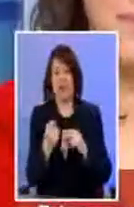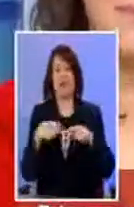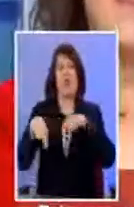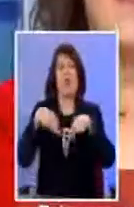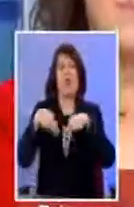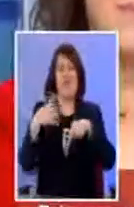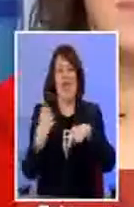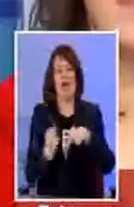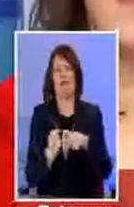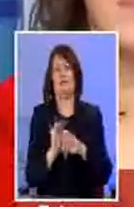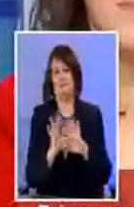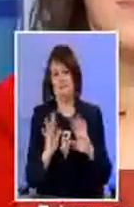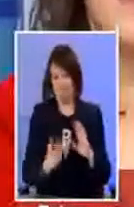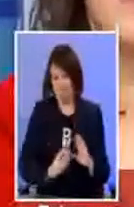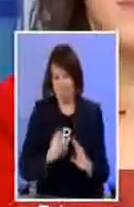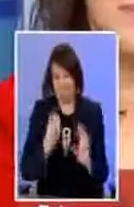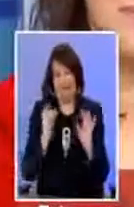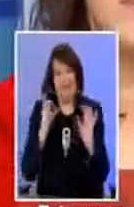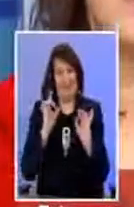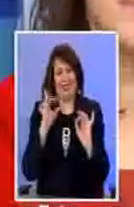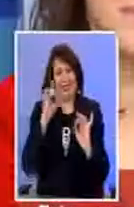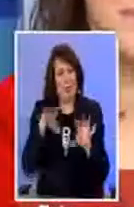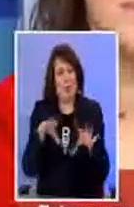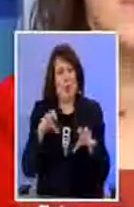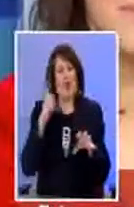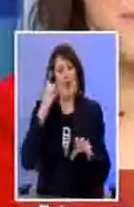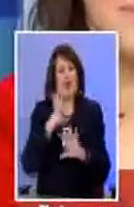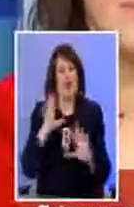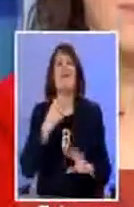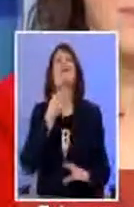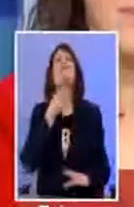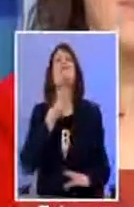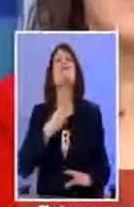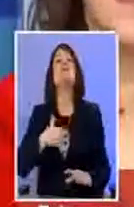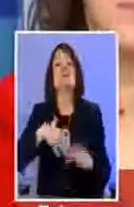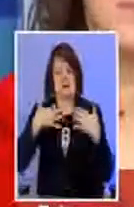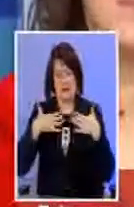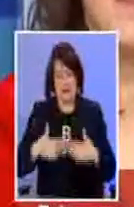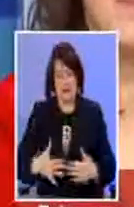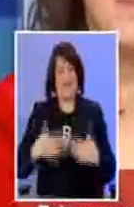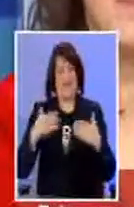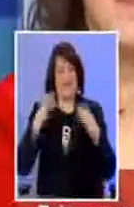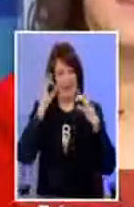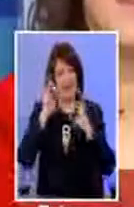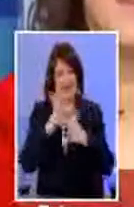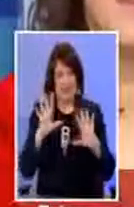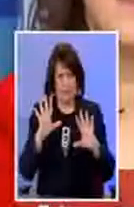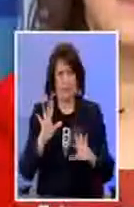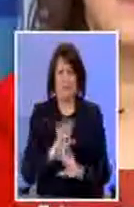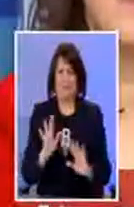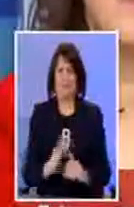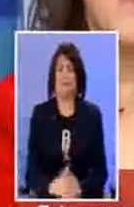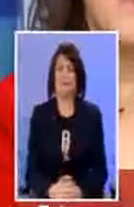πόδια. Δεν έχω αίσθηση ούτε από το λαιμό και κάτω, δεν αισθάνομαι. Και δεν έχω